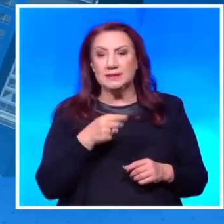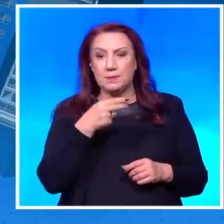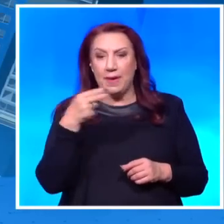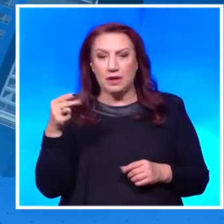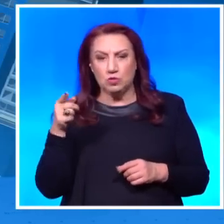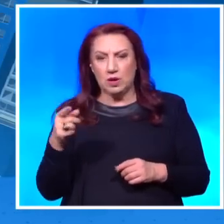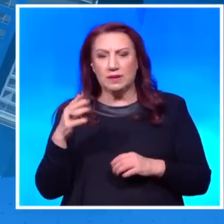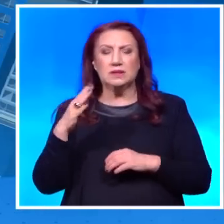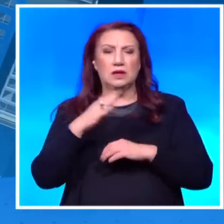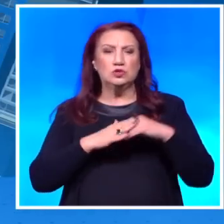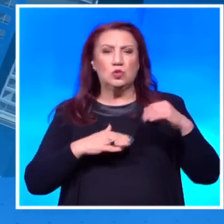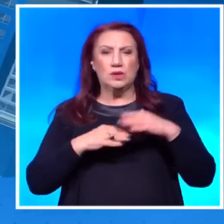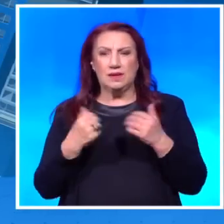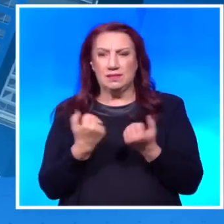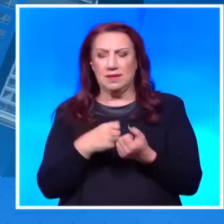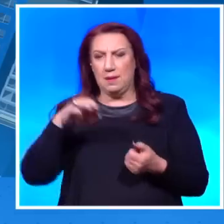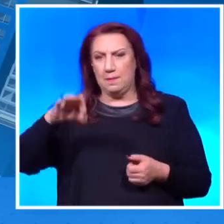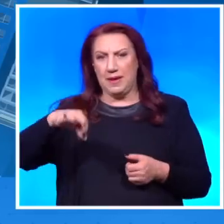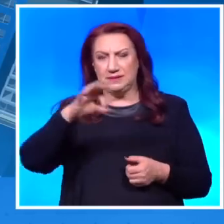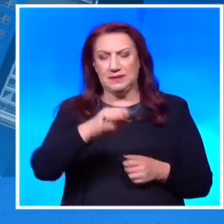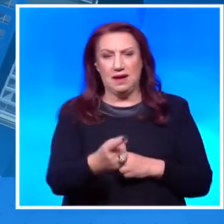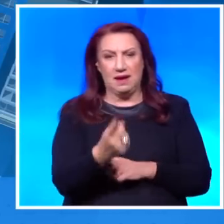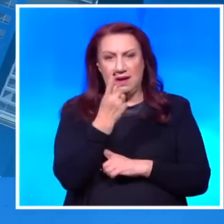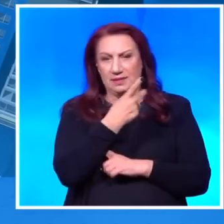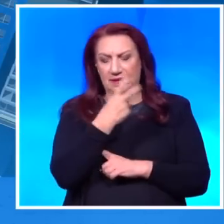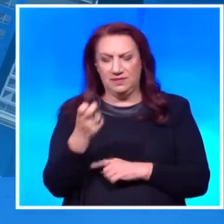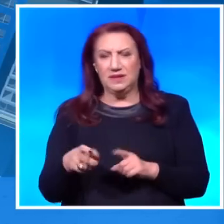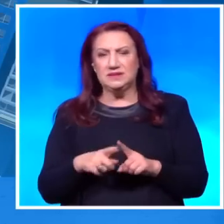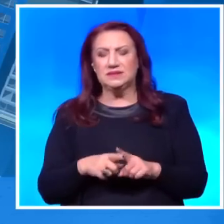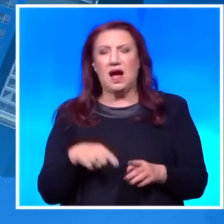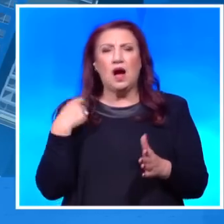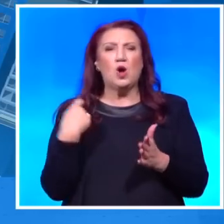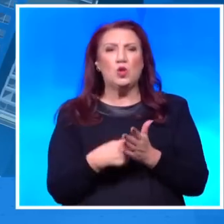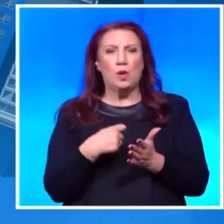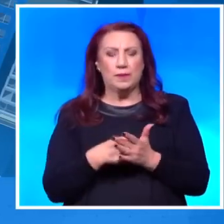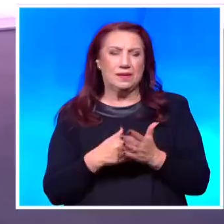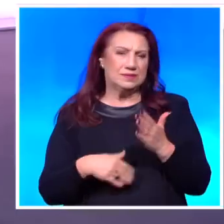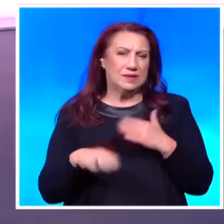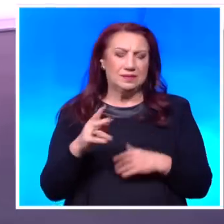близо 1200, а актовете за нарушения над 250.